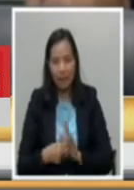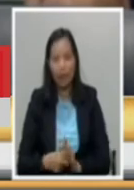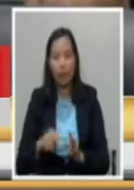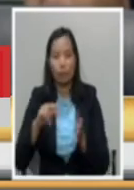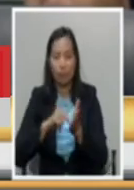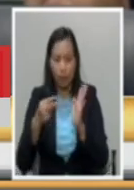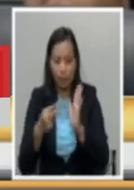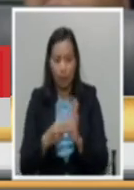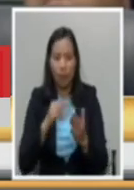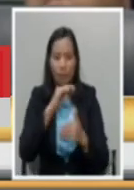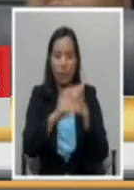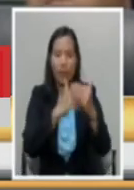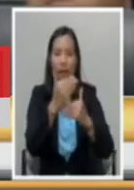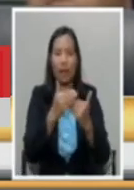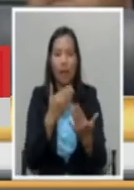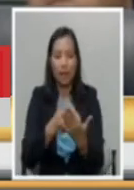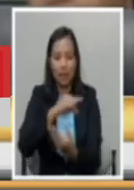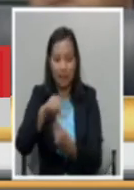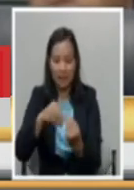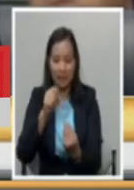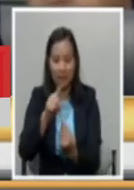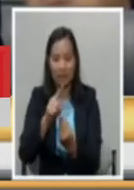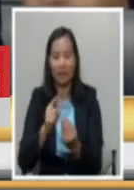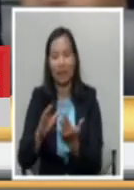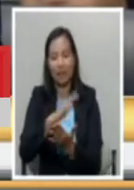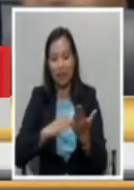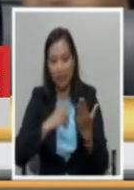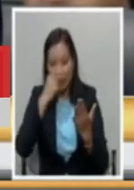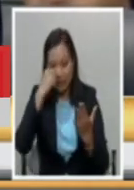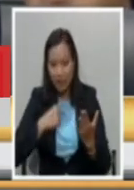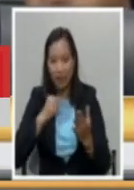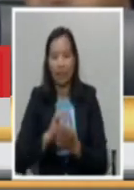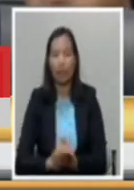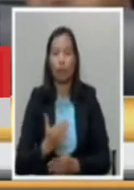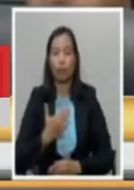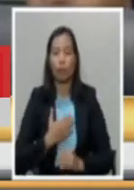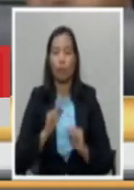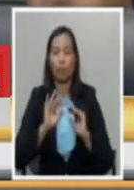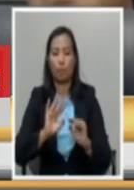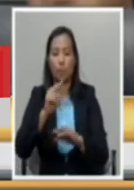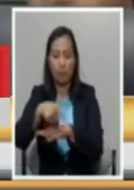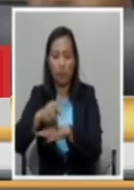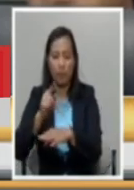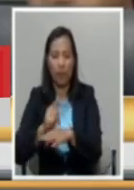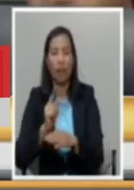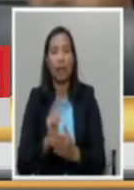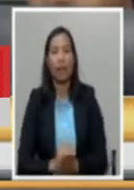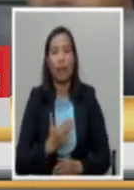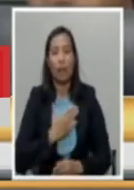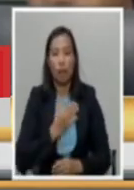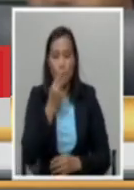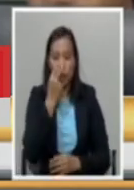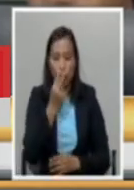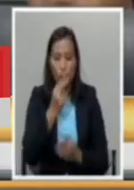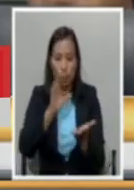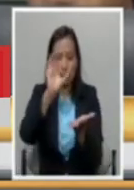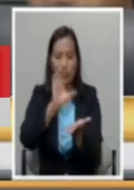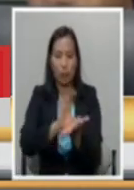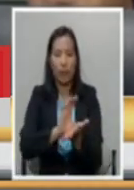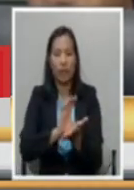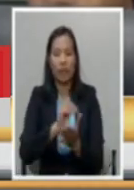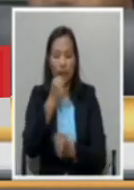consumption เวลาจำกัดที่ผมได้กล่าวเรียนท่านประธานนี้ผมฝากว่าผมได้ดูได้ดูแล้วว่างบประมาณรายจ่ายประจ